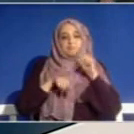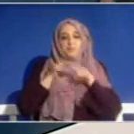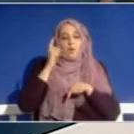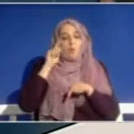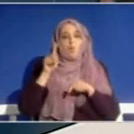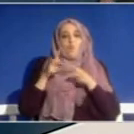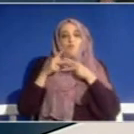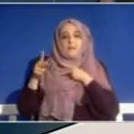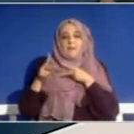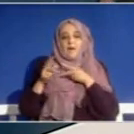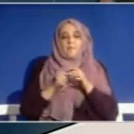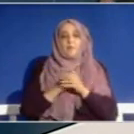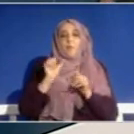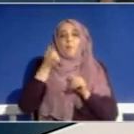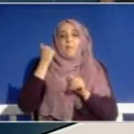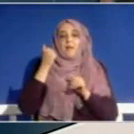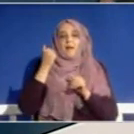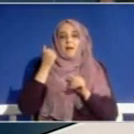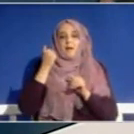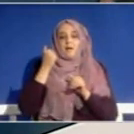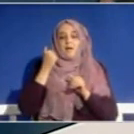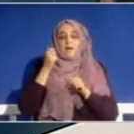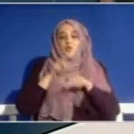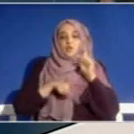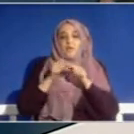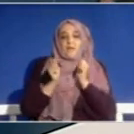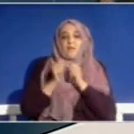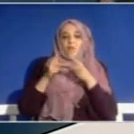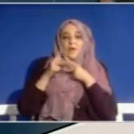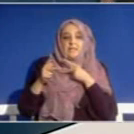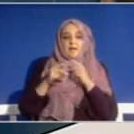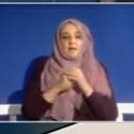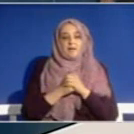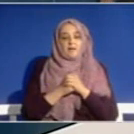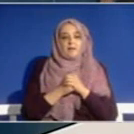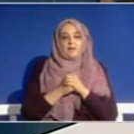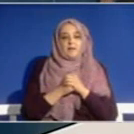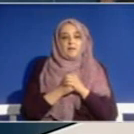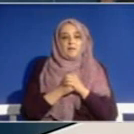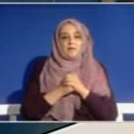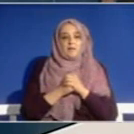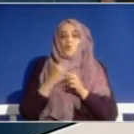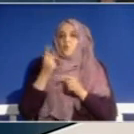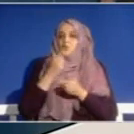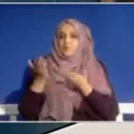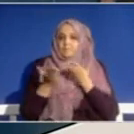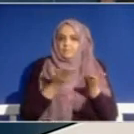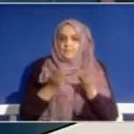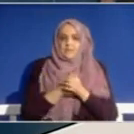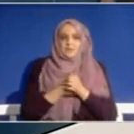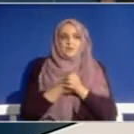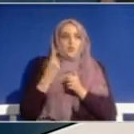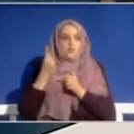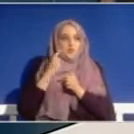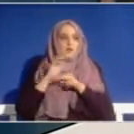يعني الحاجة، أول حاجة ما نعملها مع الجار نتاعنا أننا نبذل الندى، يعني نكرمه، نفعل فيه